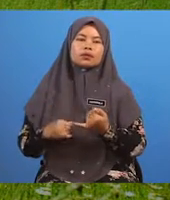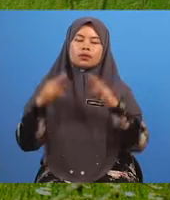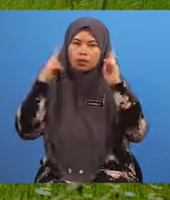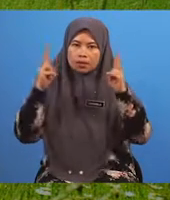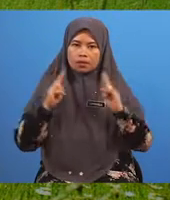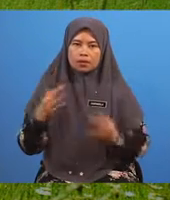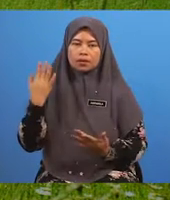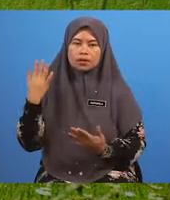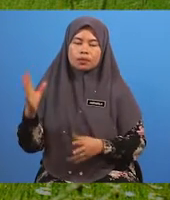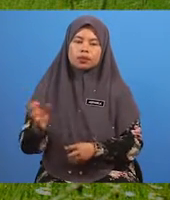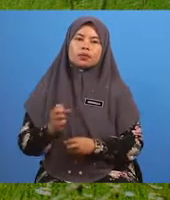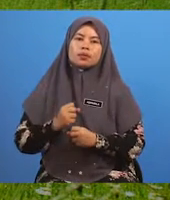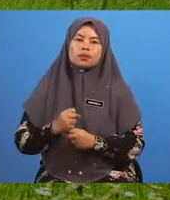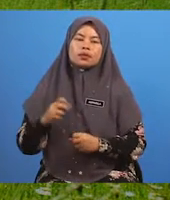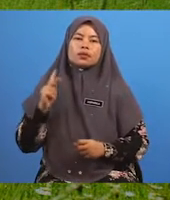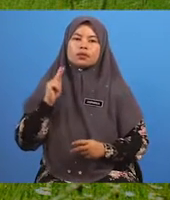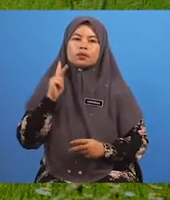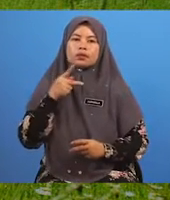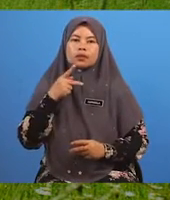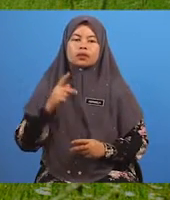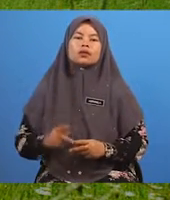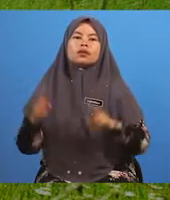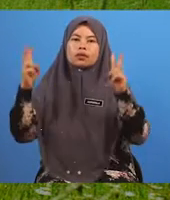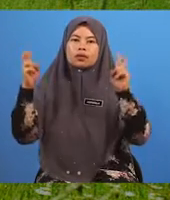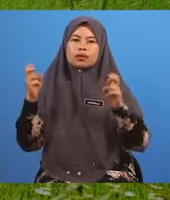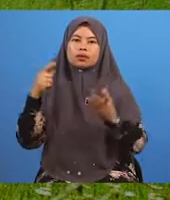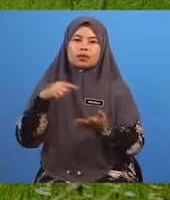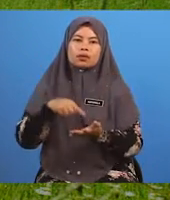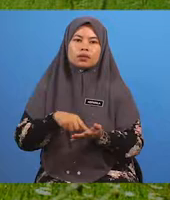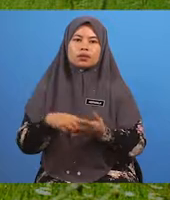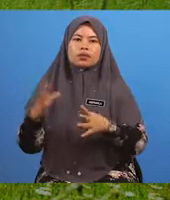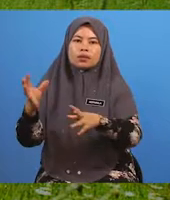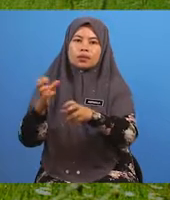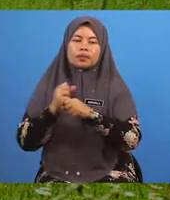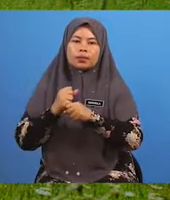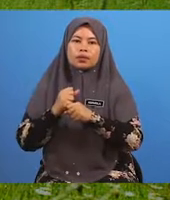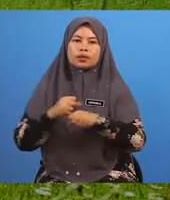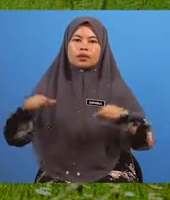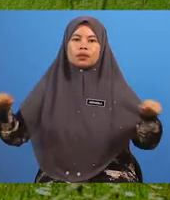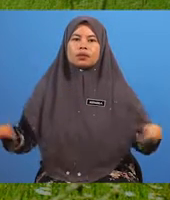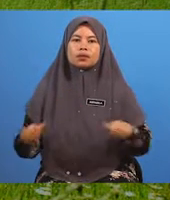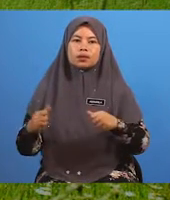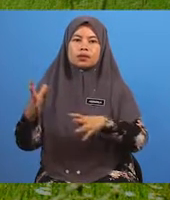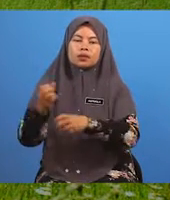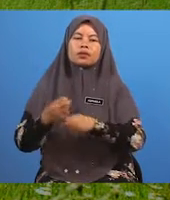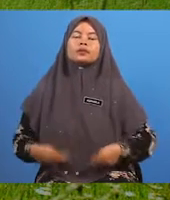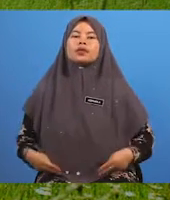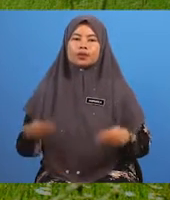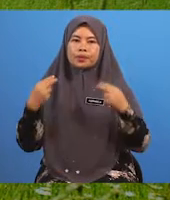murid-murid dapat menguasai topik ini dan seterusnya mengamalkannya dalam kehidupan secara beradab dan